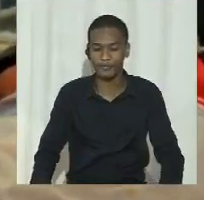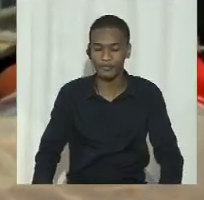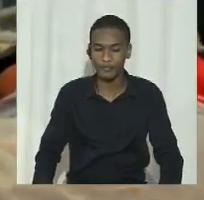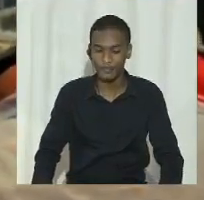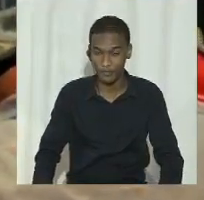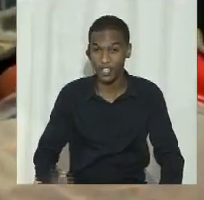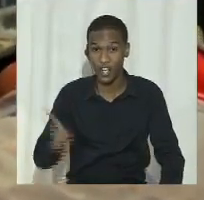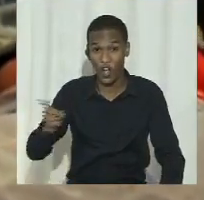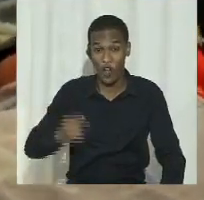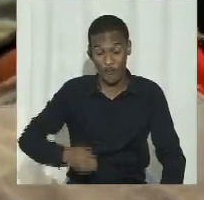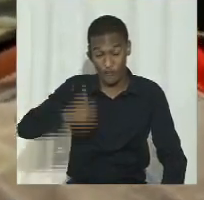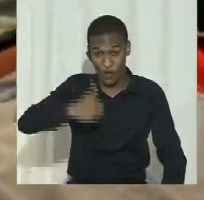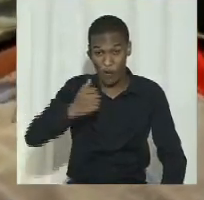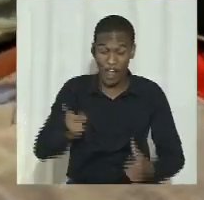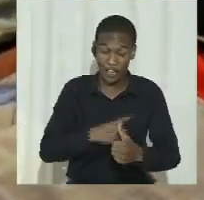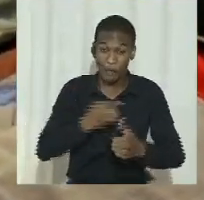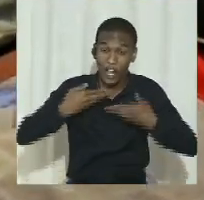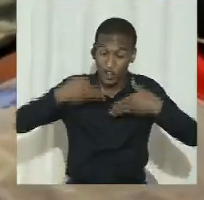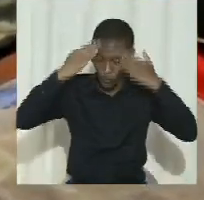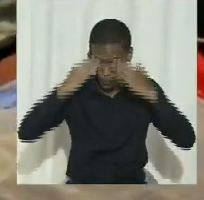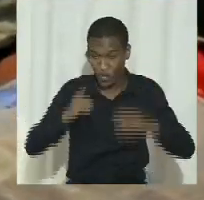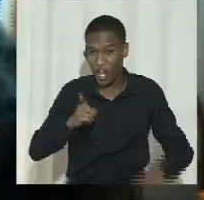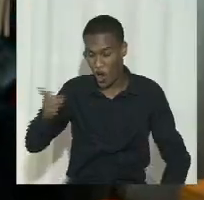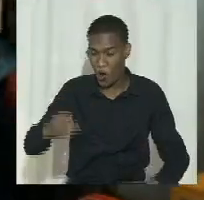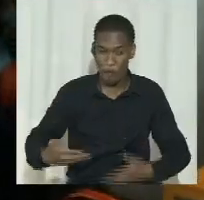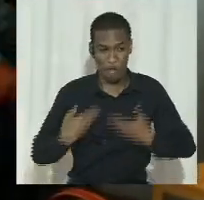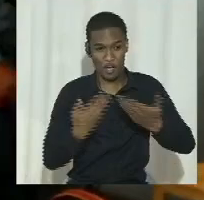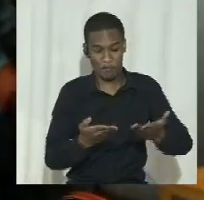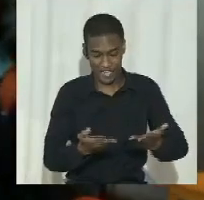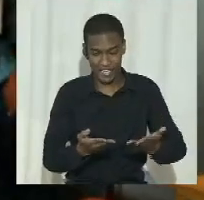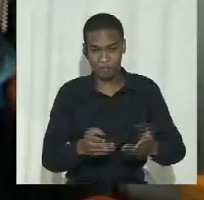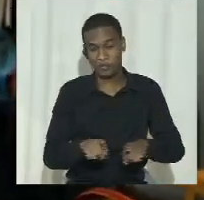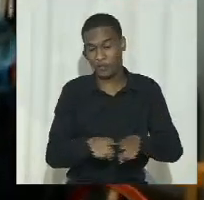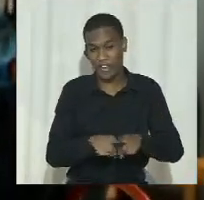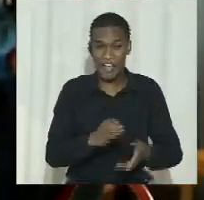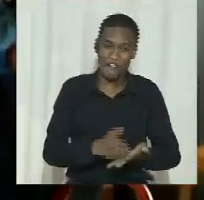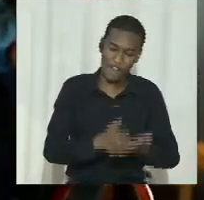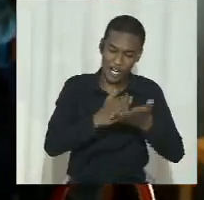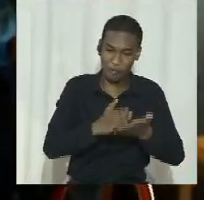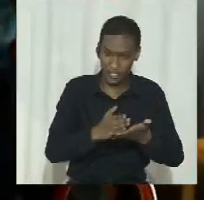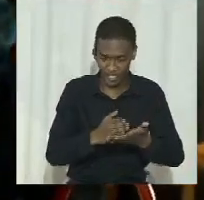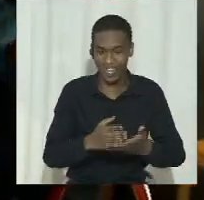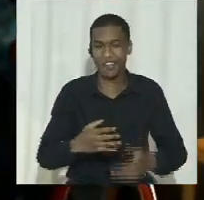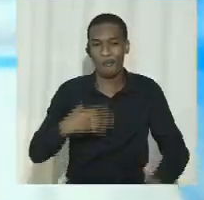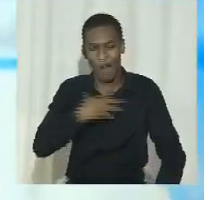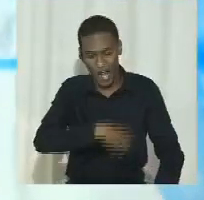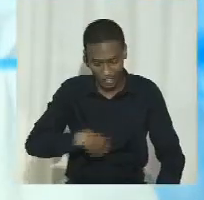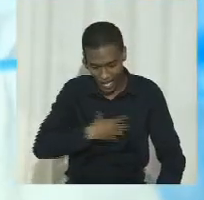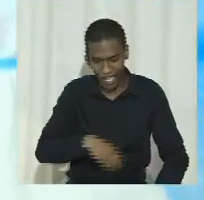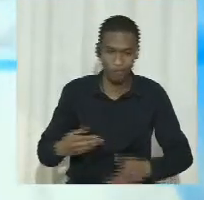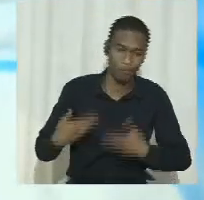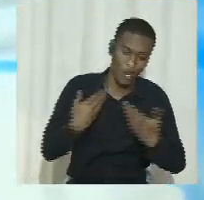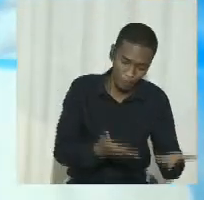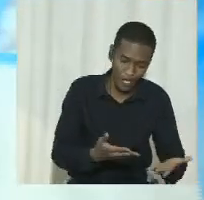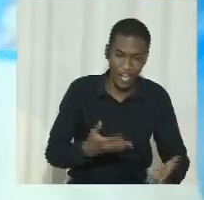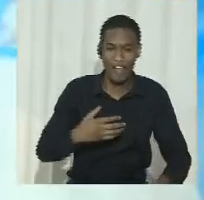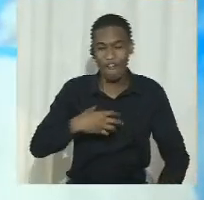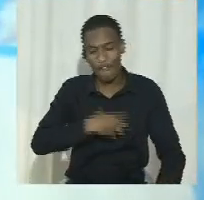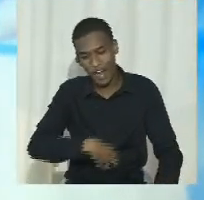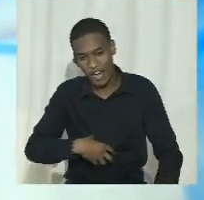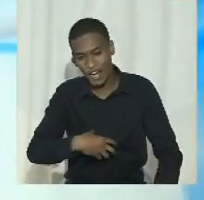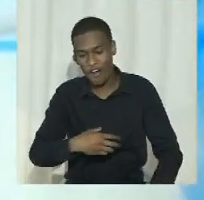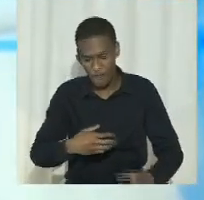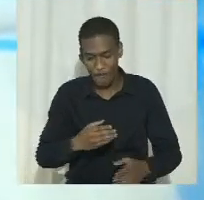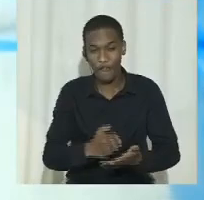anteny Merandola sy ireo delegasiona notarian'ny fanampiana avokoa ireo marary teto amin'ny CHRD soavina andriana nandritra ny